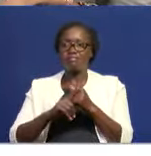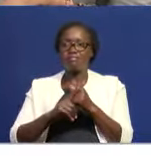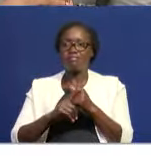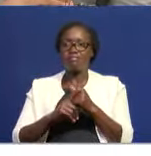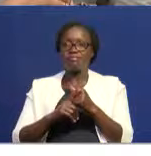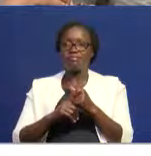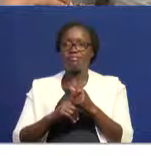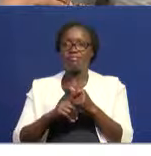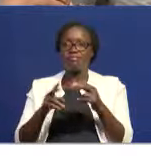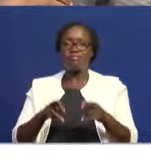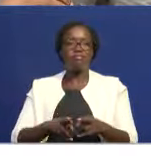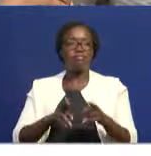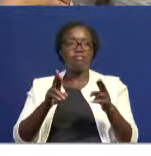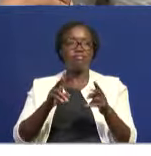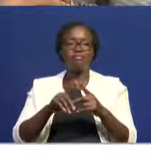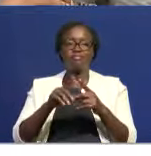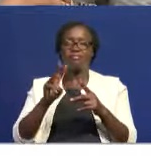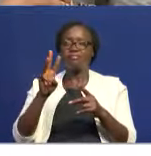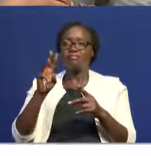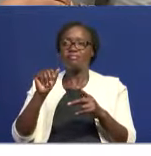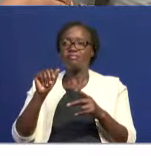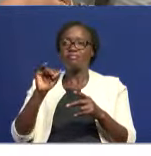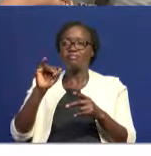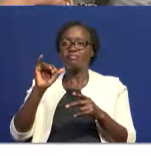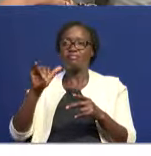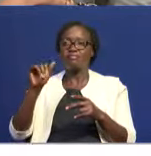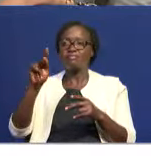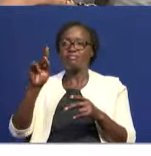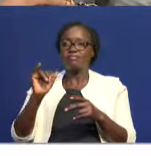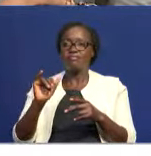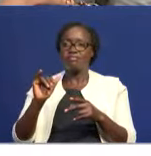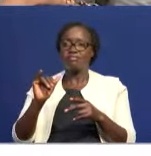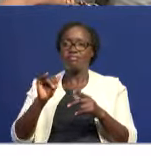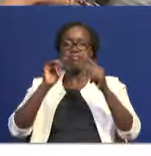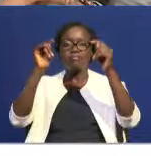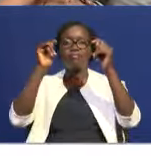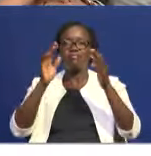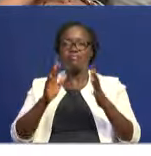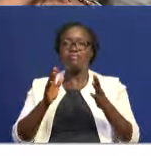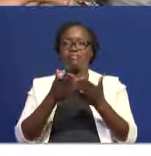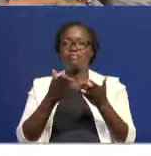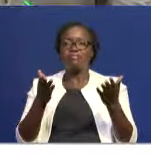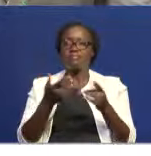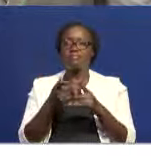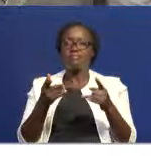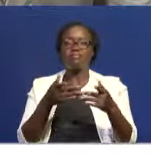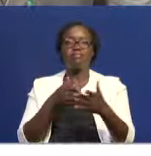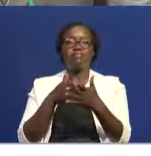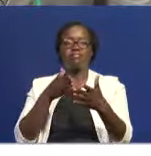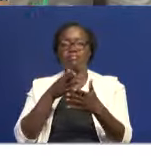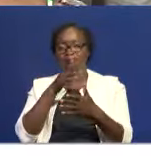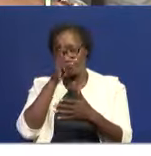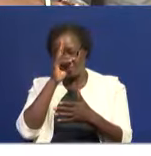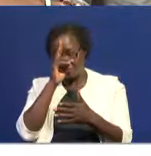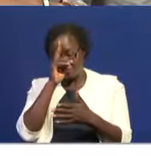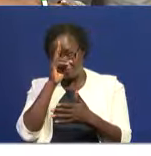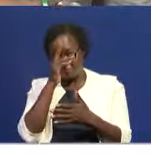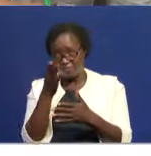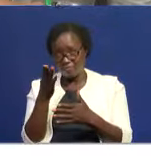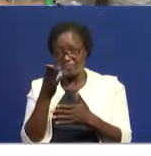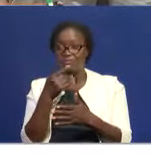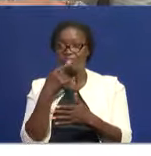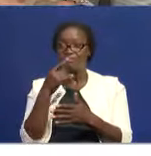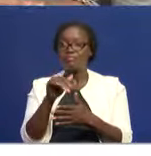pia barabara ya Waiyaki, na waandamanaji wametokea lakini wanasema wamesitishwa na maafisa wa polisi.